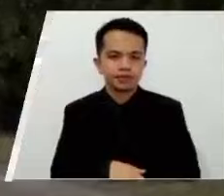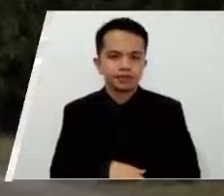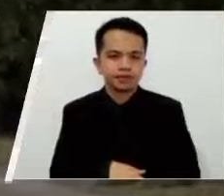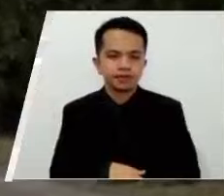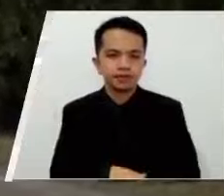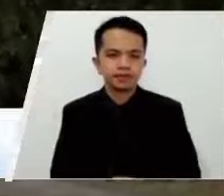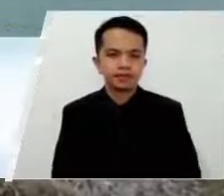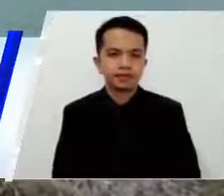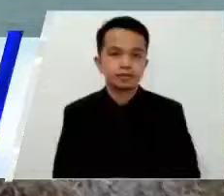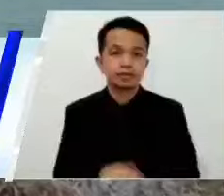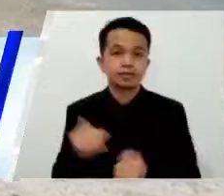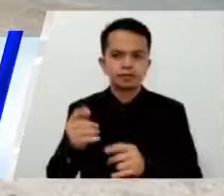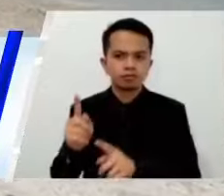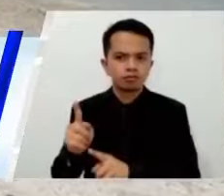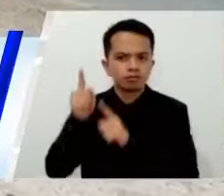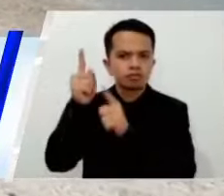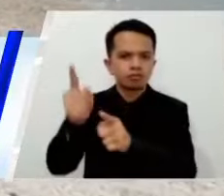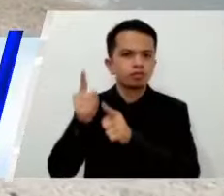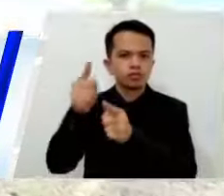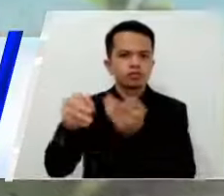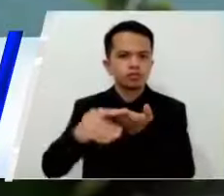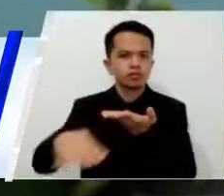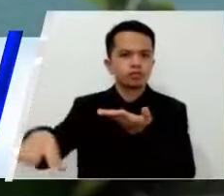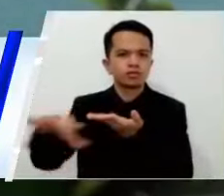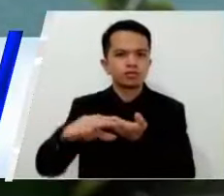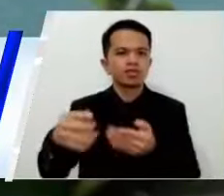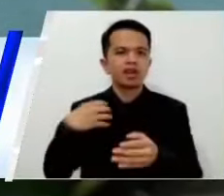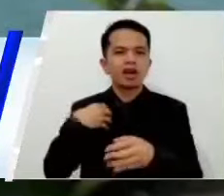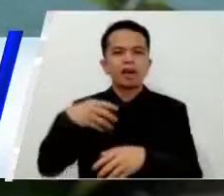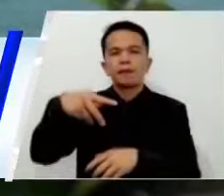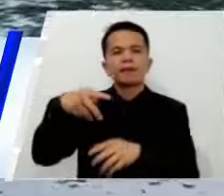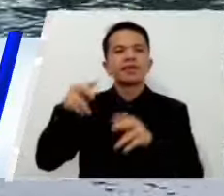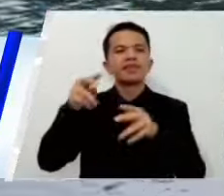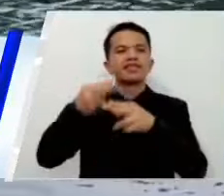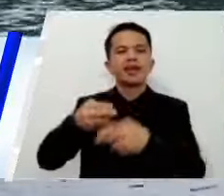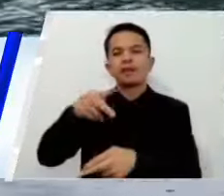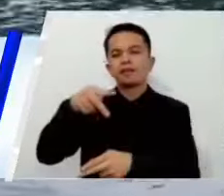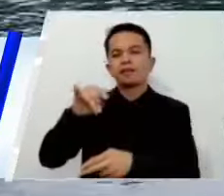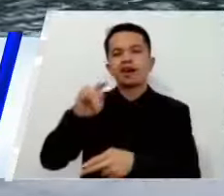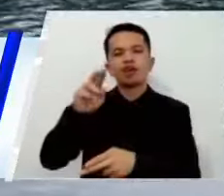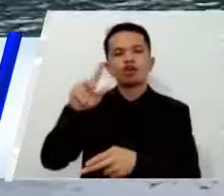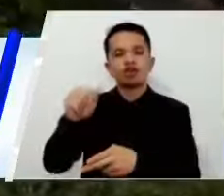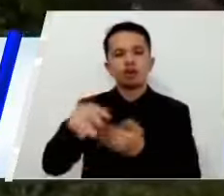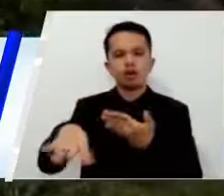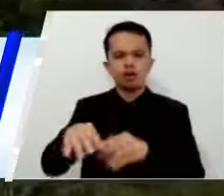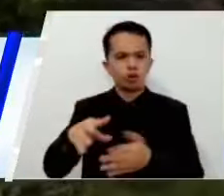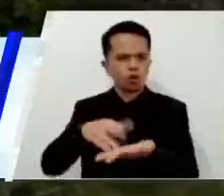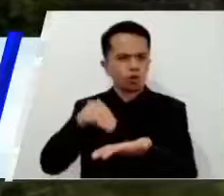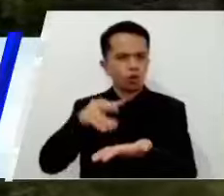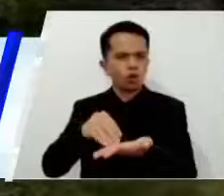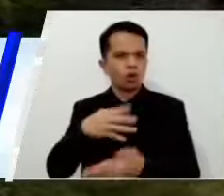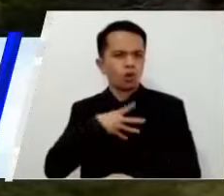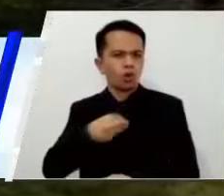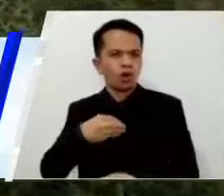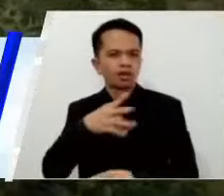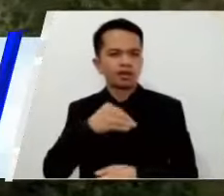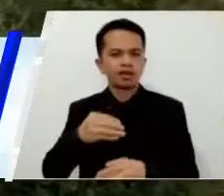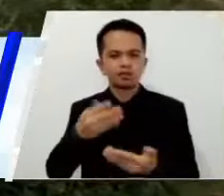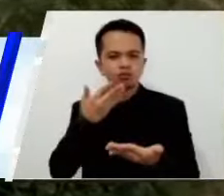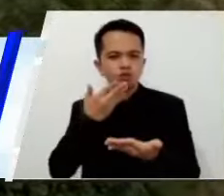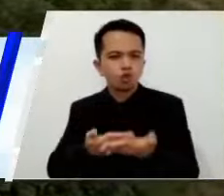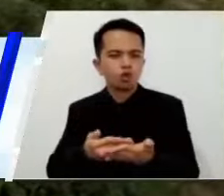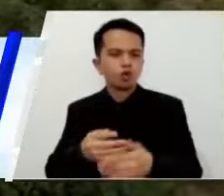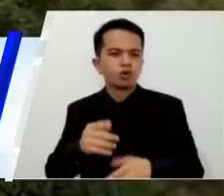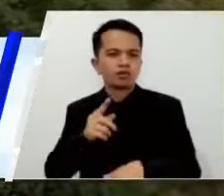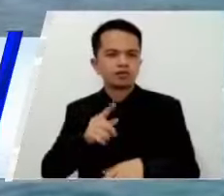Dinarayo naman sa Magallanes, Sorsogon ang Parola Beach. Maputi ang buhangin at malinaw ang tubig. Tampok doon ang 100 taon ng